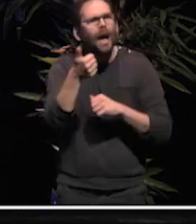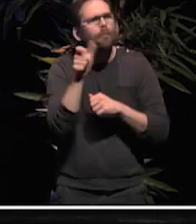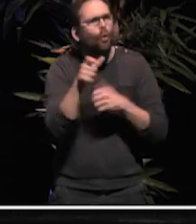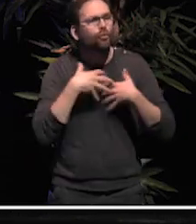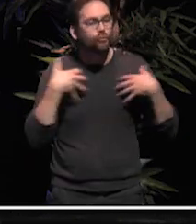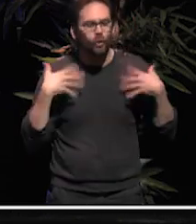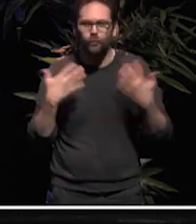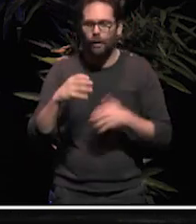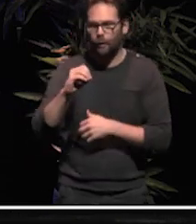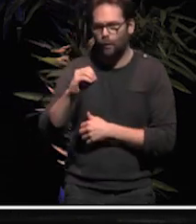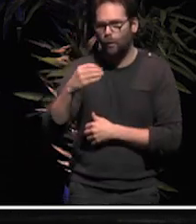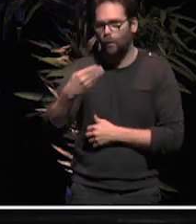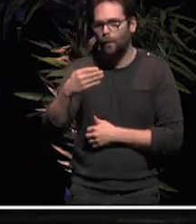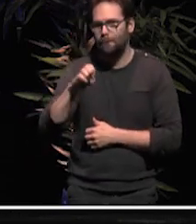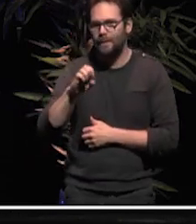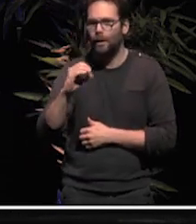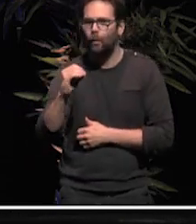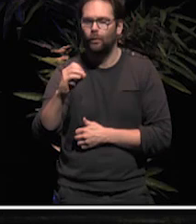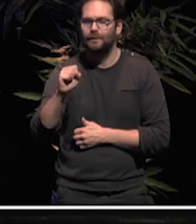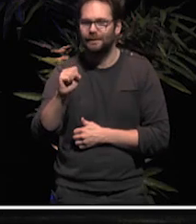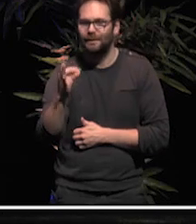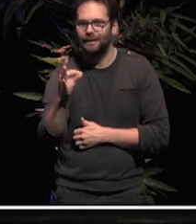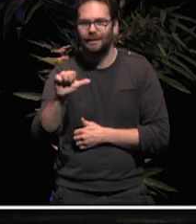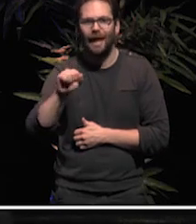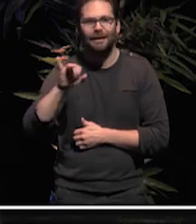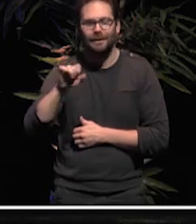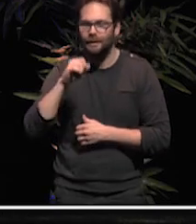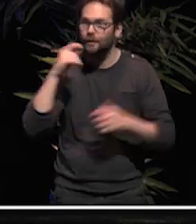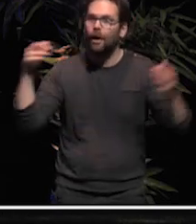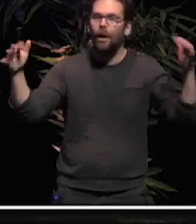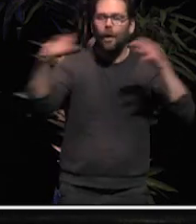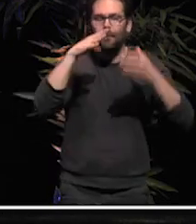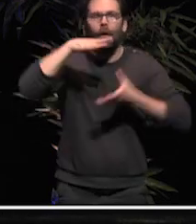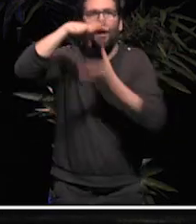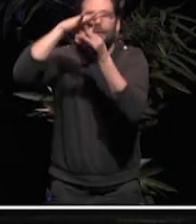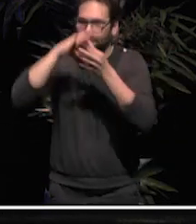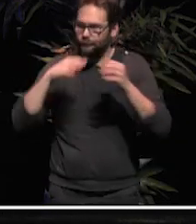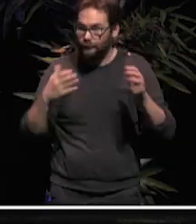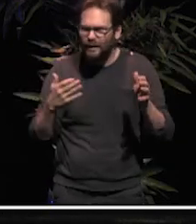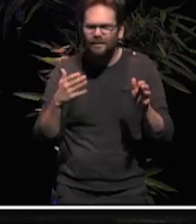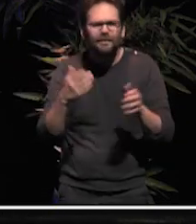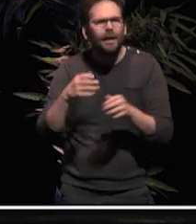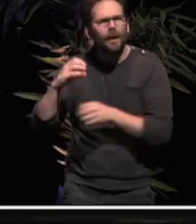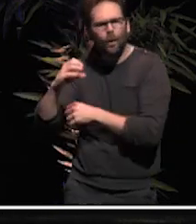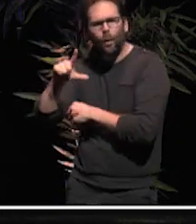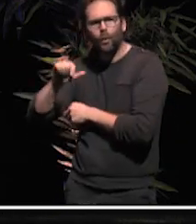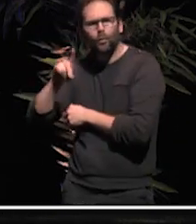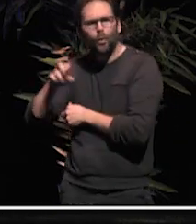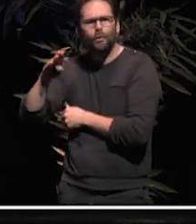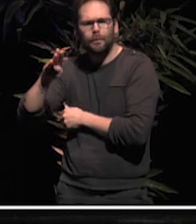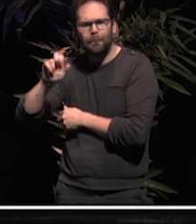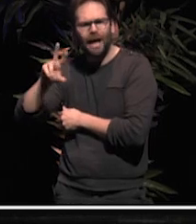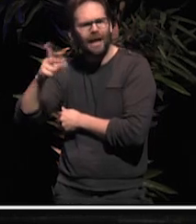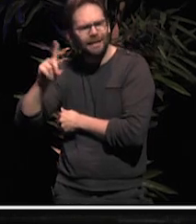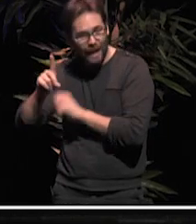s'appelle l'homéostasie. C'est Claude Bernard qui l'a promu. Homéostasie, ça vient du mot homéos, qui veut dire